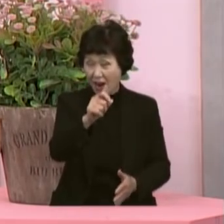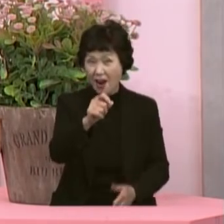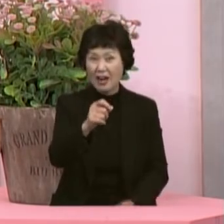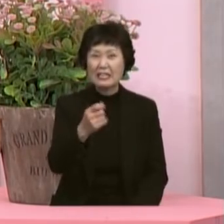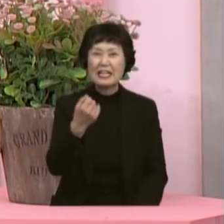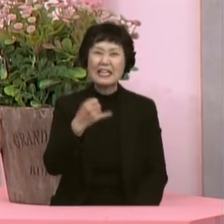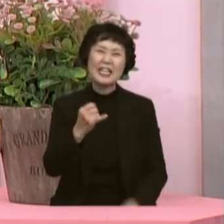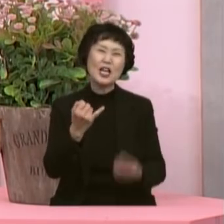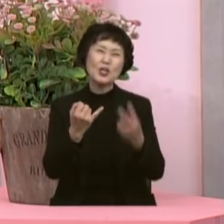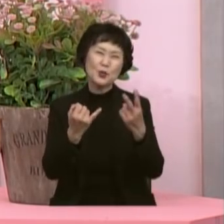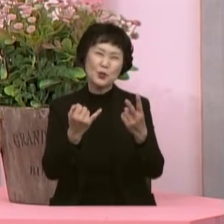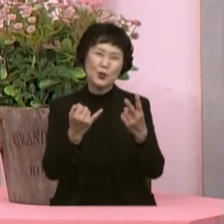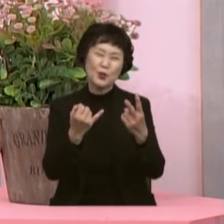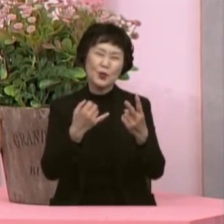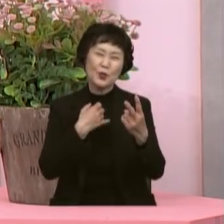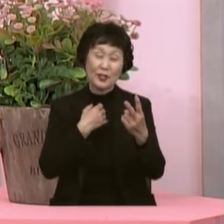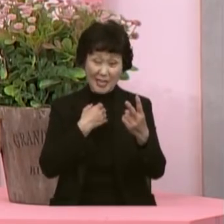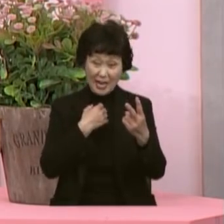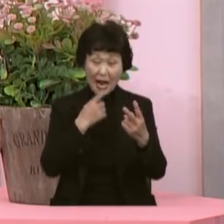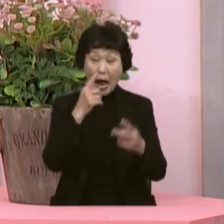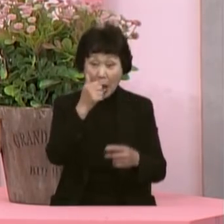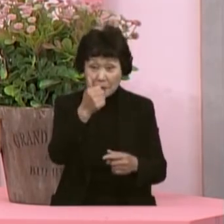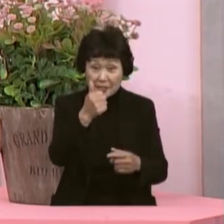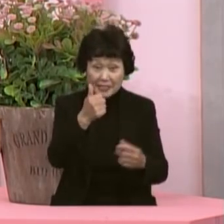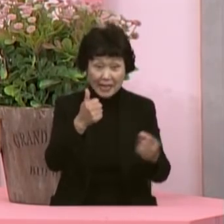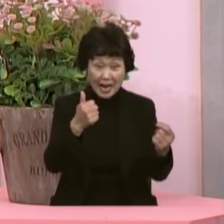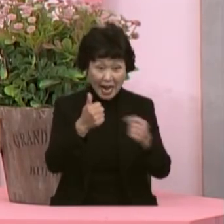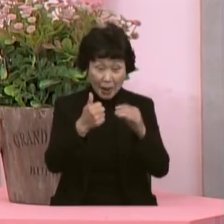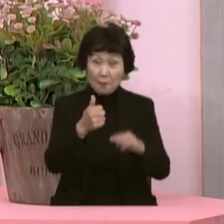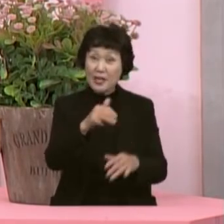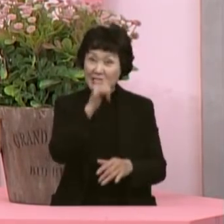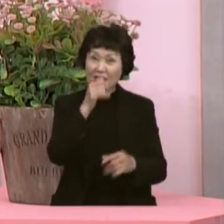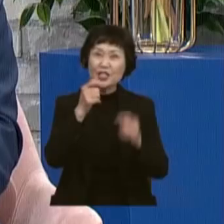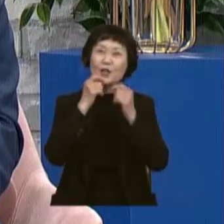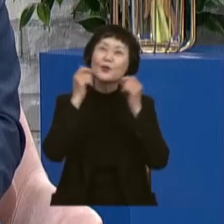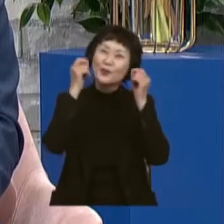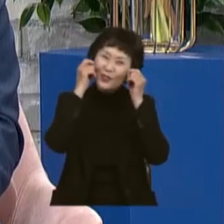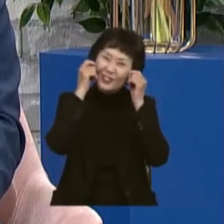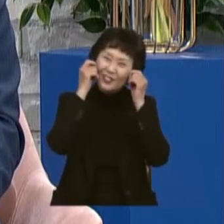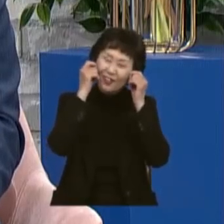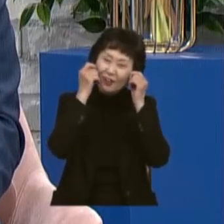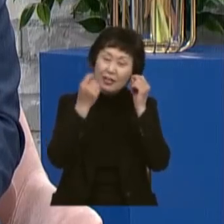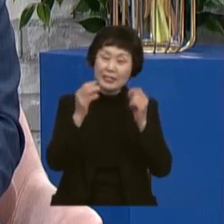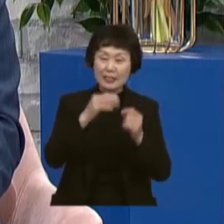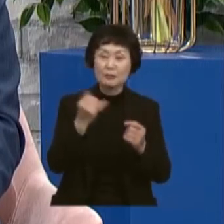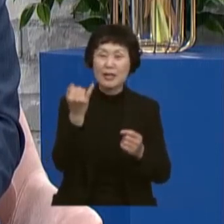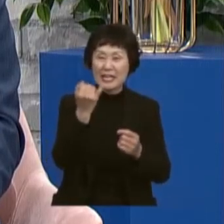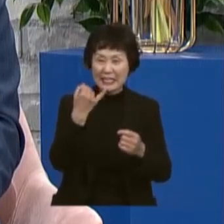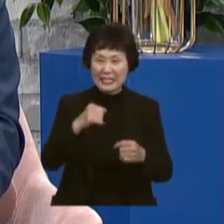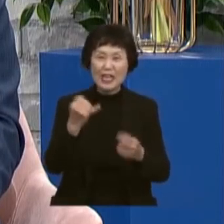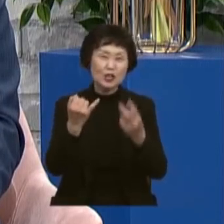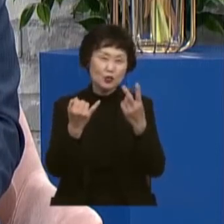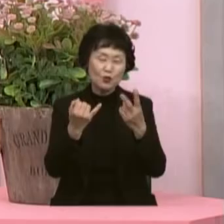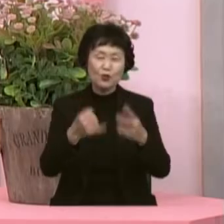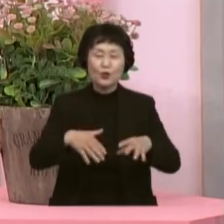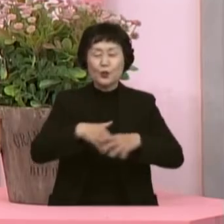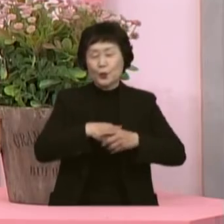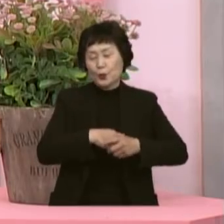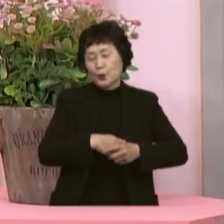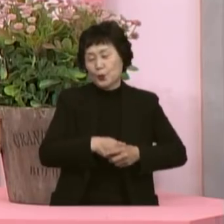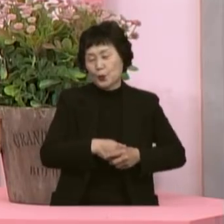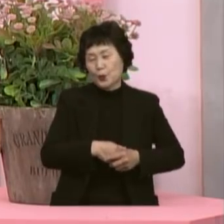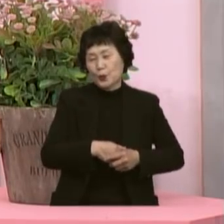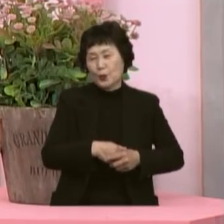보고 웃어. 근데 지들끼리 손 꼭 잡고 무서우니까 의지하려고. 근데 우리 막내가 그랬대요. 자기